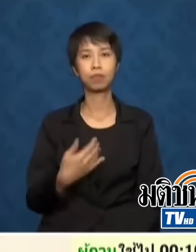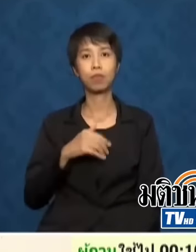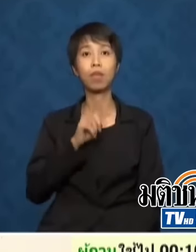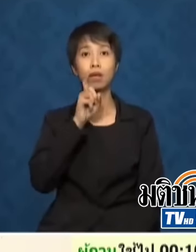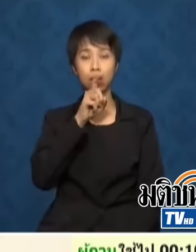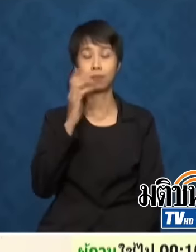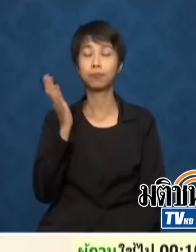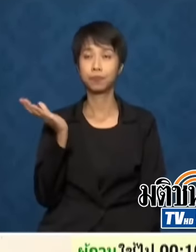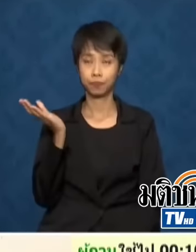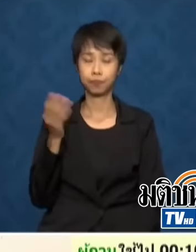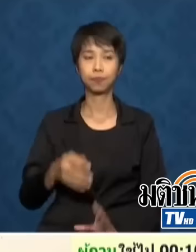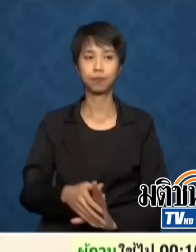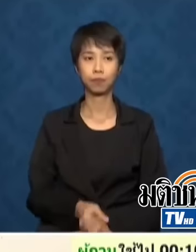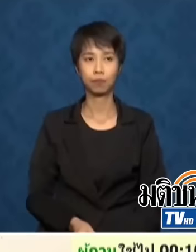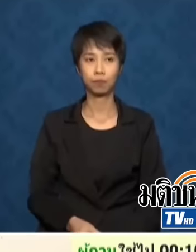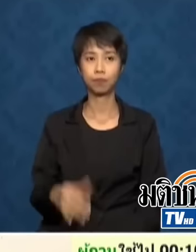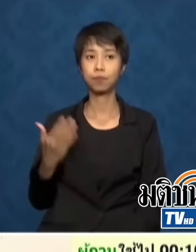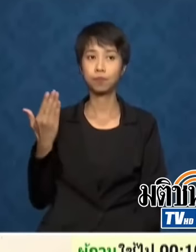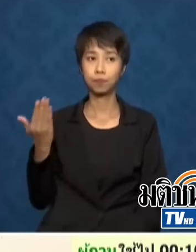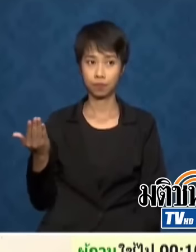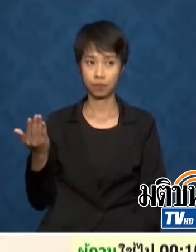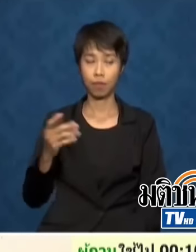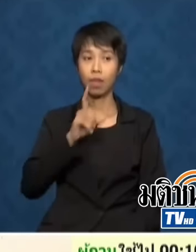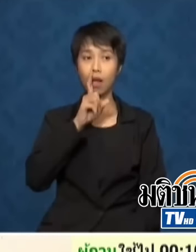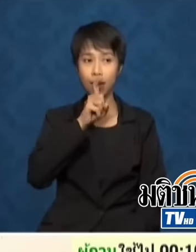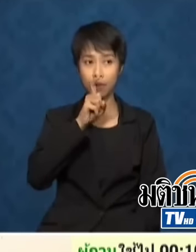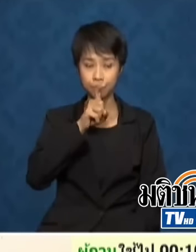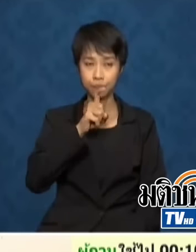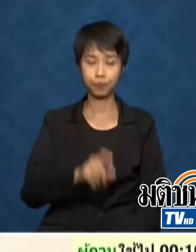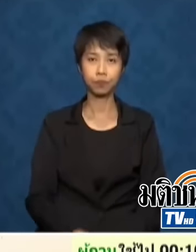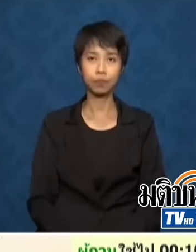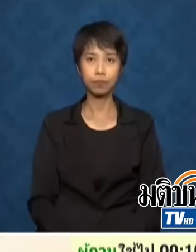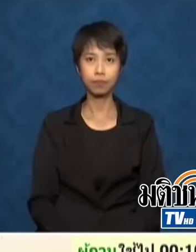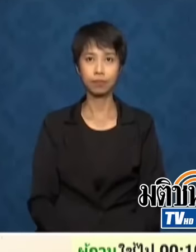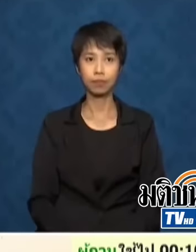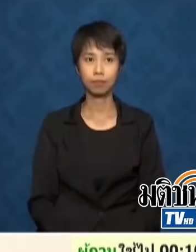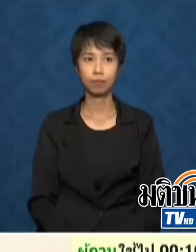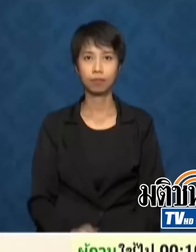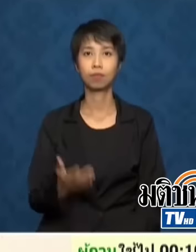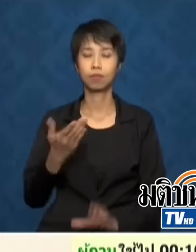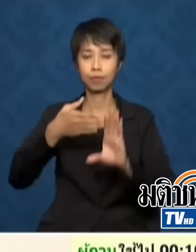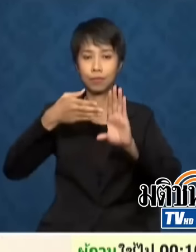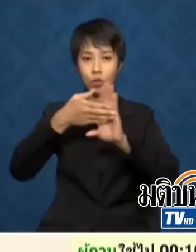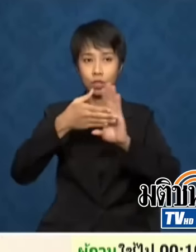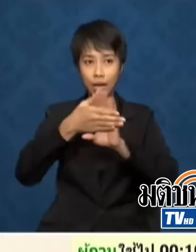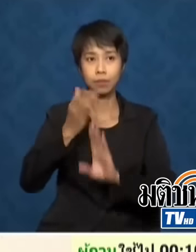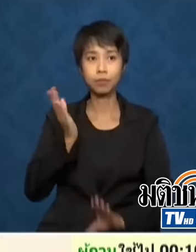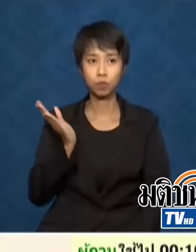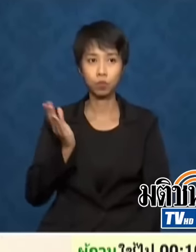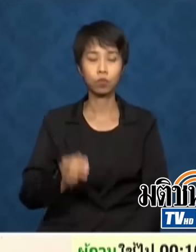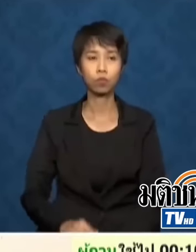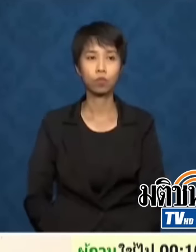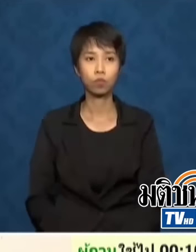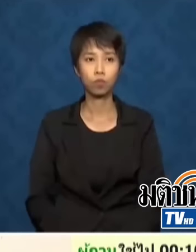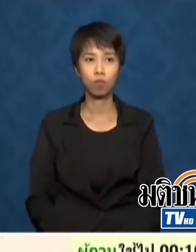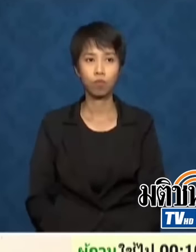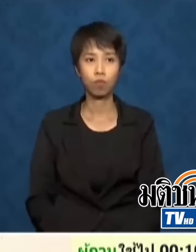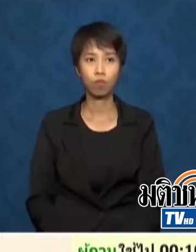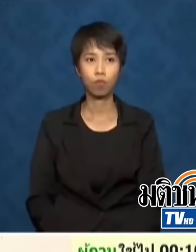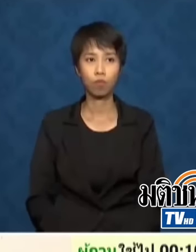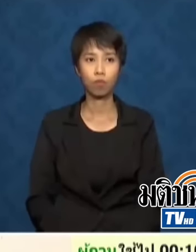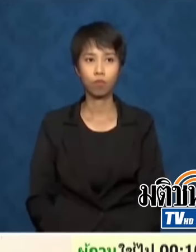สไลด์ครับเปิดสไลด์ครับที่เป็นหลักเกณฑ์นะครับขอสไลด์หน่อยฮะ เดี๋ยวประเด็นเดี๋ยวจะมี